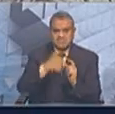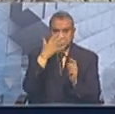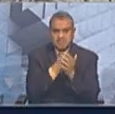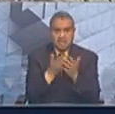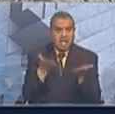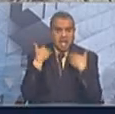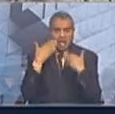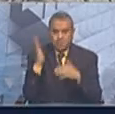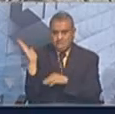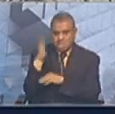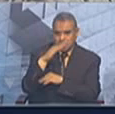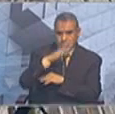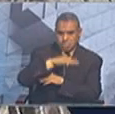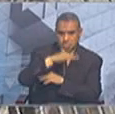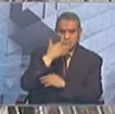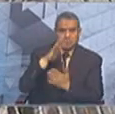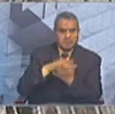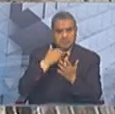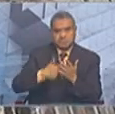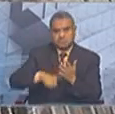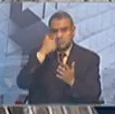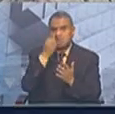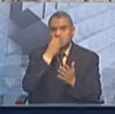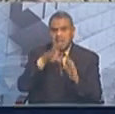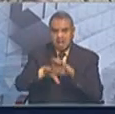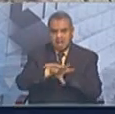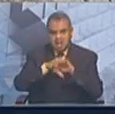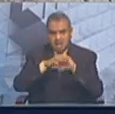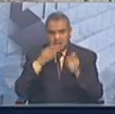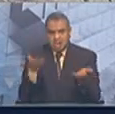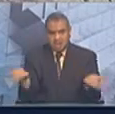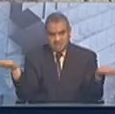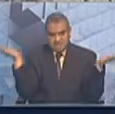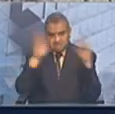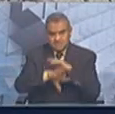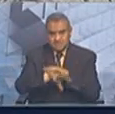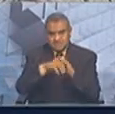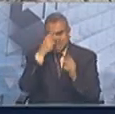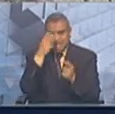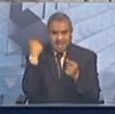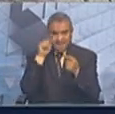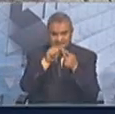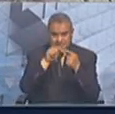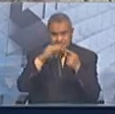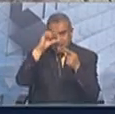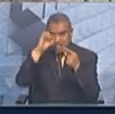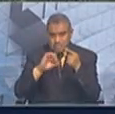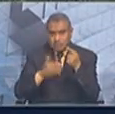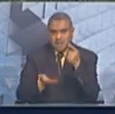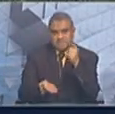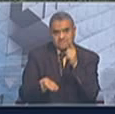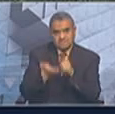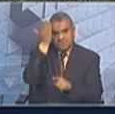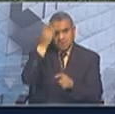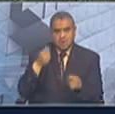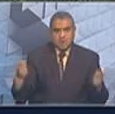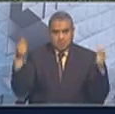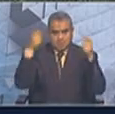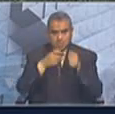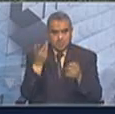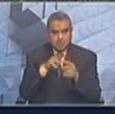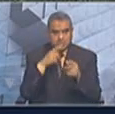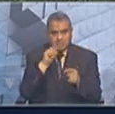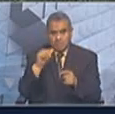العوامل الجوية، بيجيب إنتاج ضعف أو ممكن 3-4 أضعاف الإنتاج في المحاصيل العادية. لو رويت جبت المية